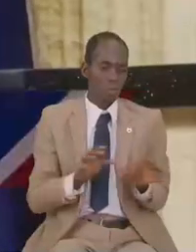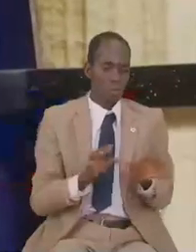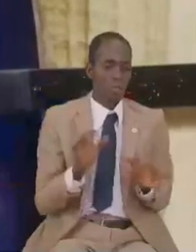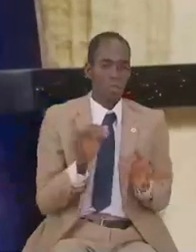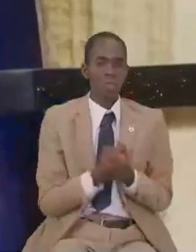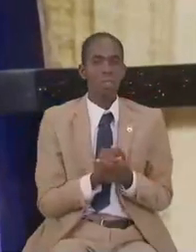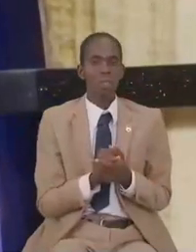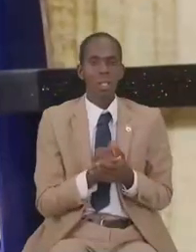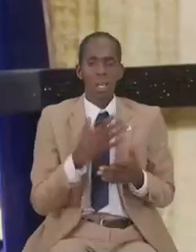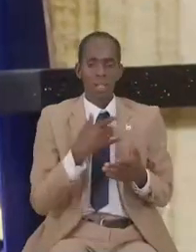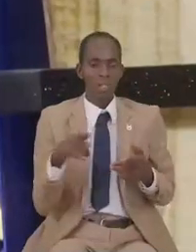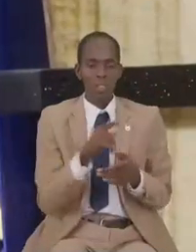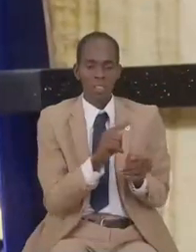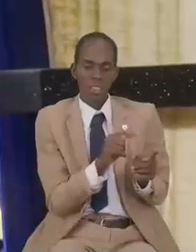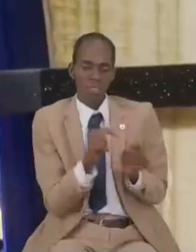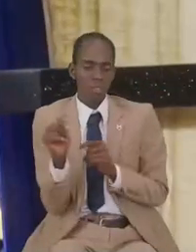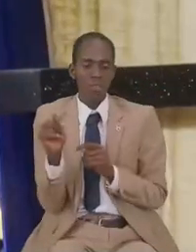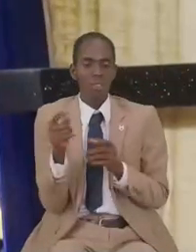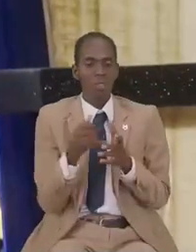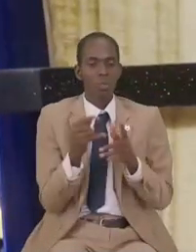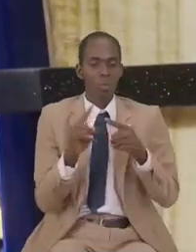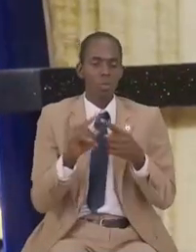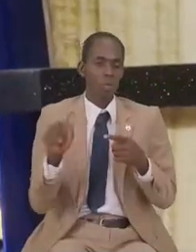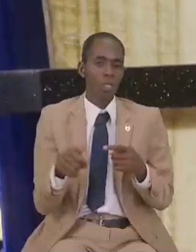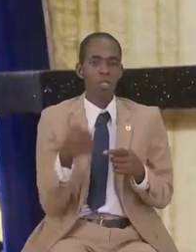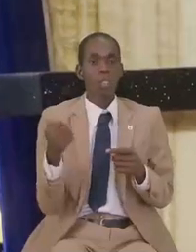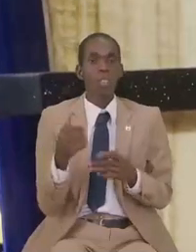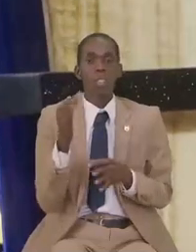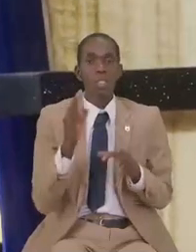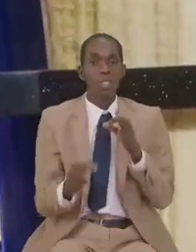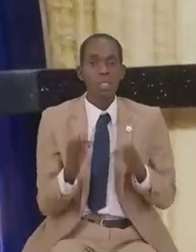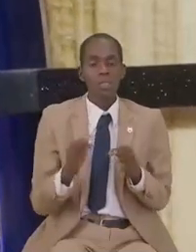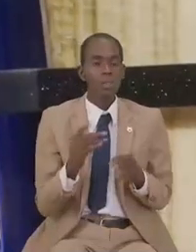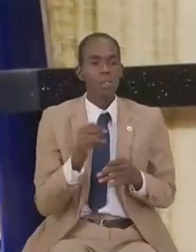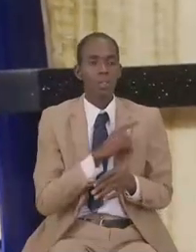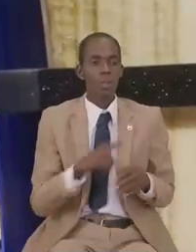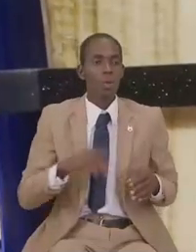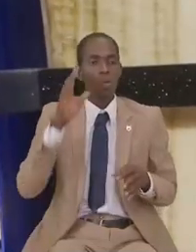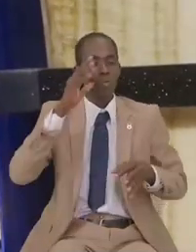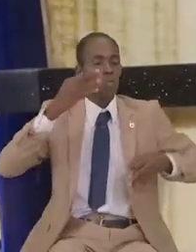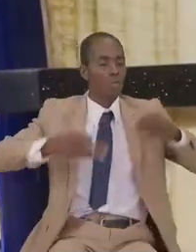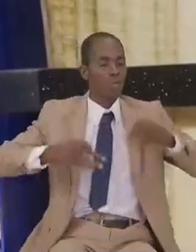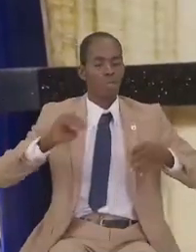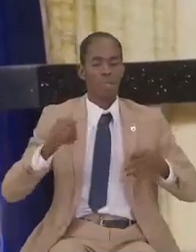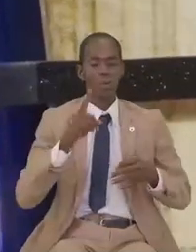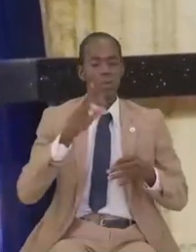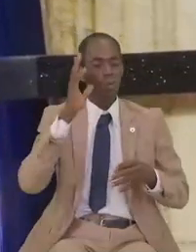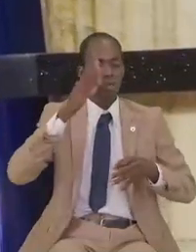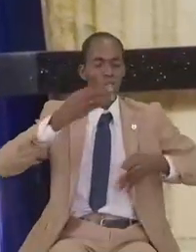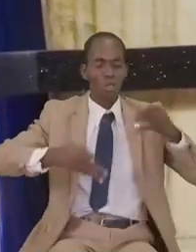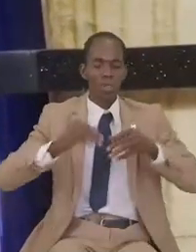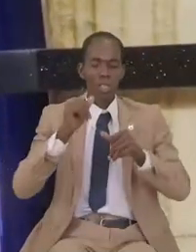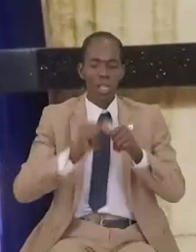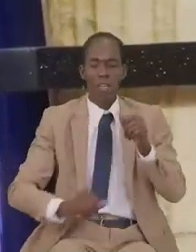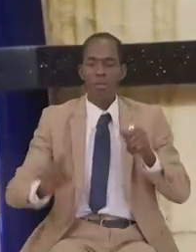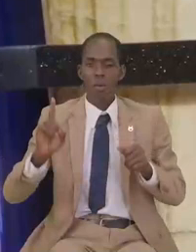transférés cela. Et si Dieu va juger quelqu'un, Dieu va juger tout le monde. Maintenant, on le paralyse. Dieu ne